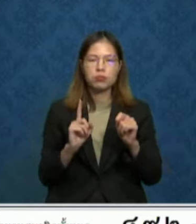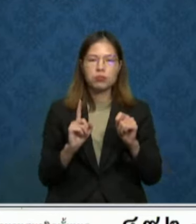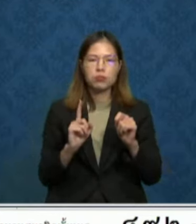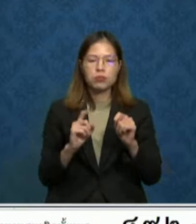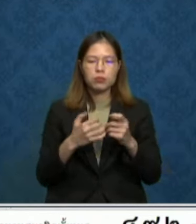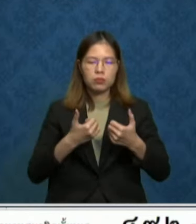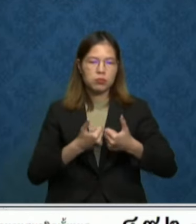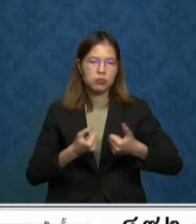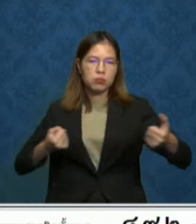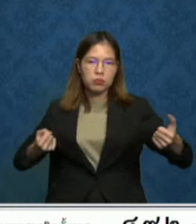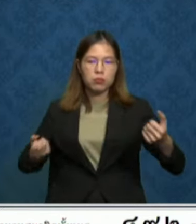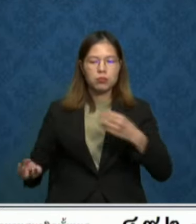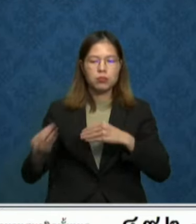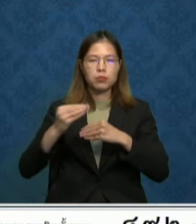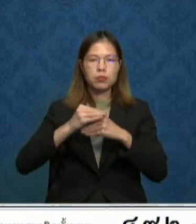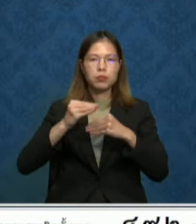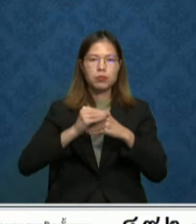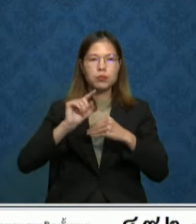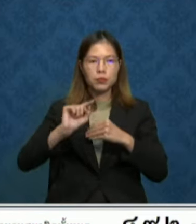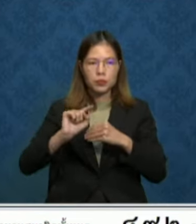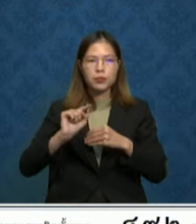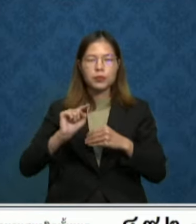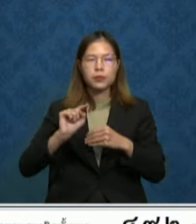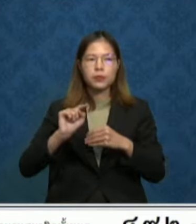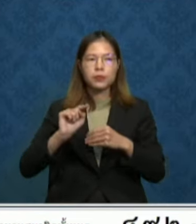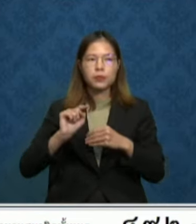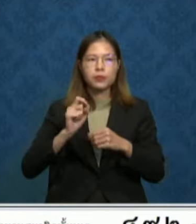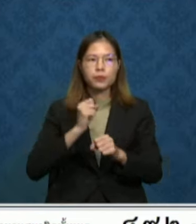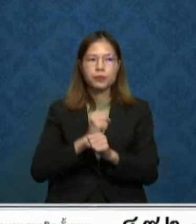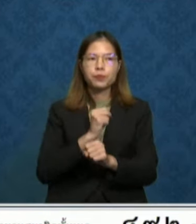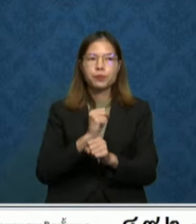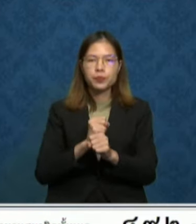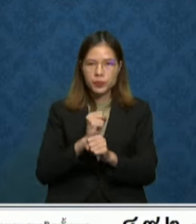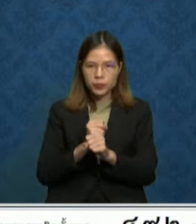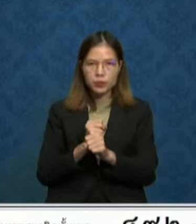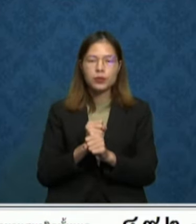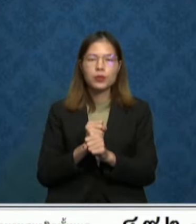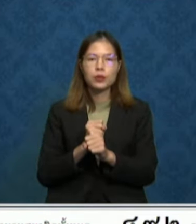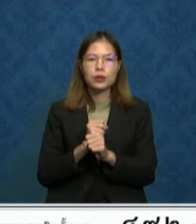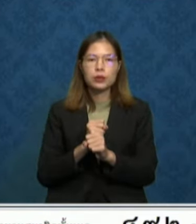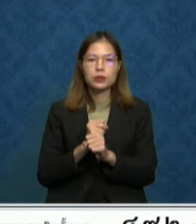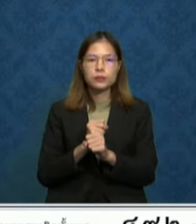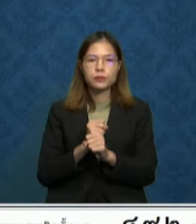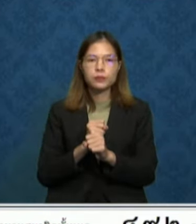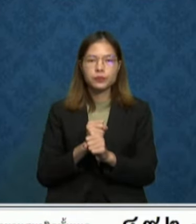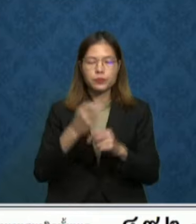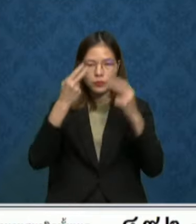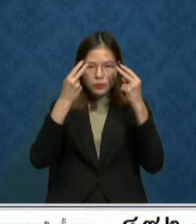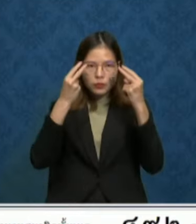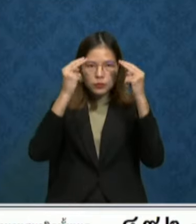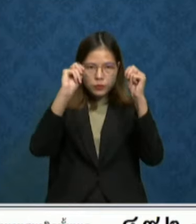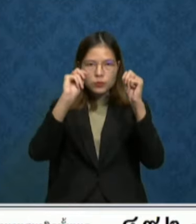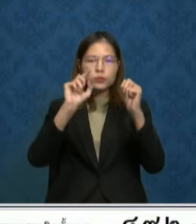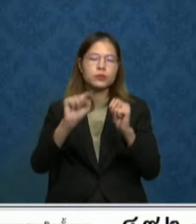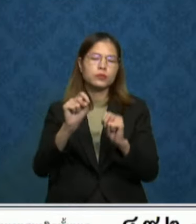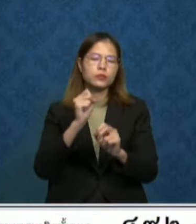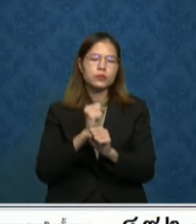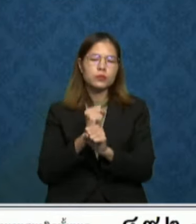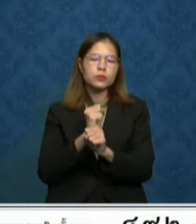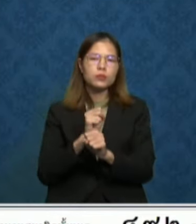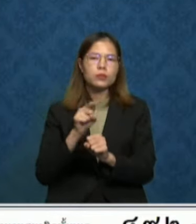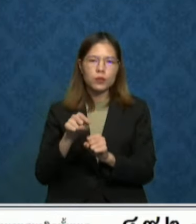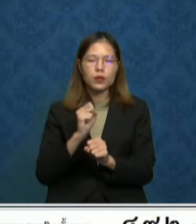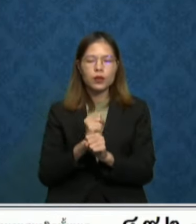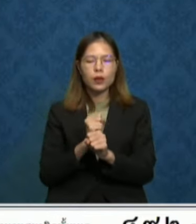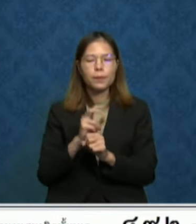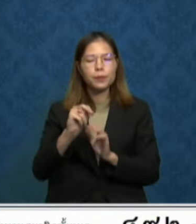ยายประสบปัหาพ้ที่สาธนานะครับด้วสัยทตของสมบุน บรยาทรนากร นายกเซศมัดตีมืควลังได้ล่เริมธรรม